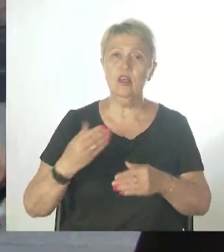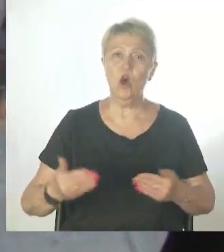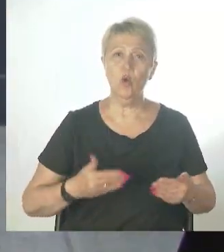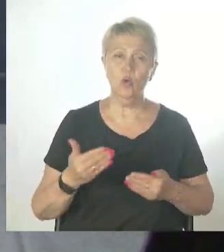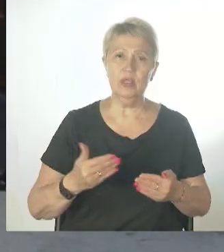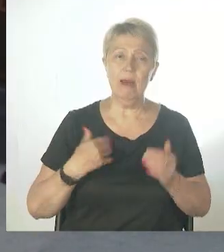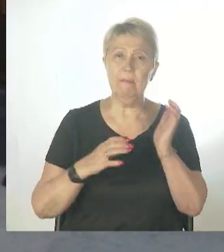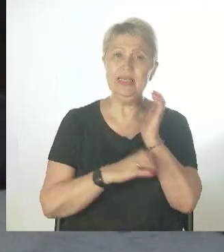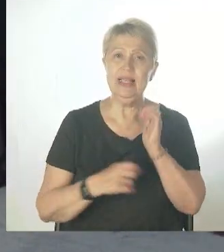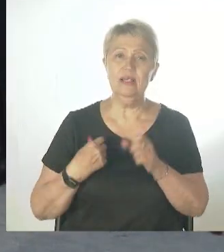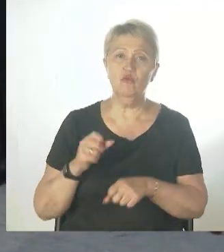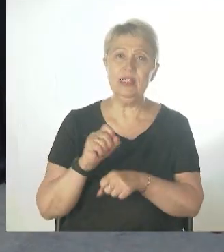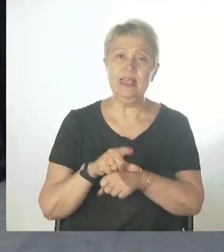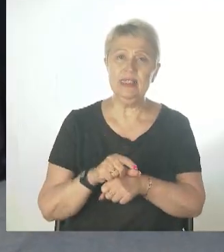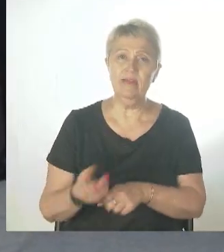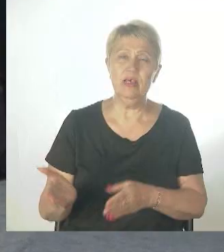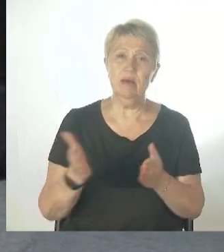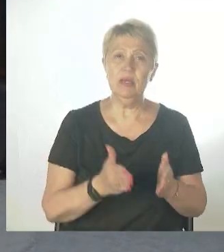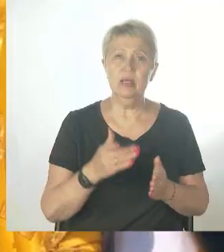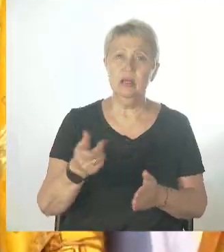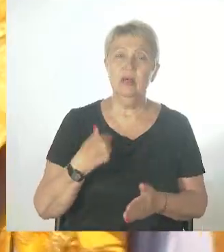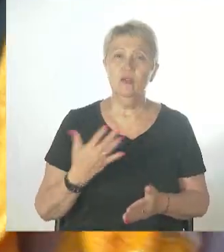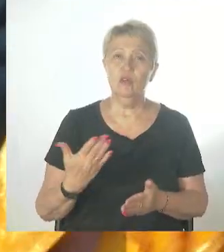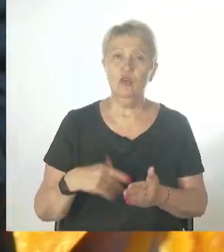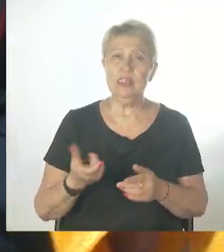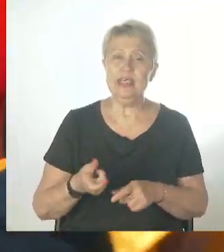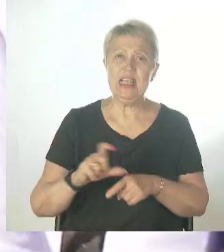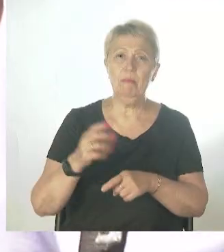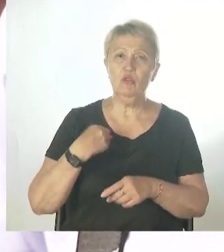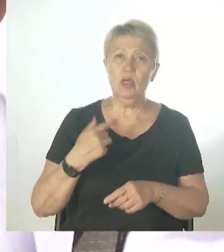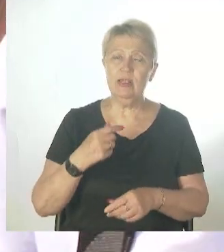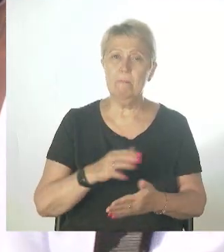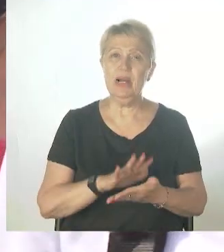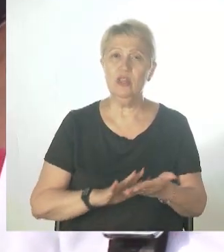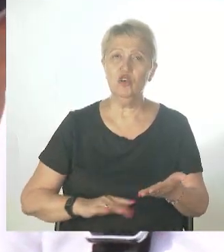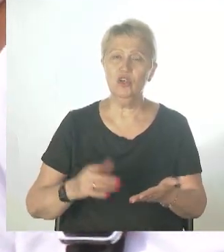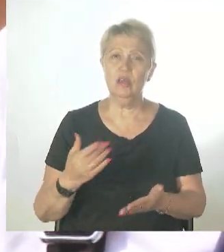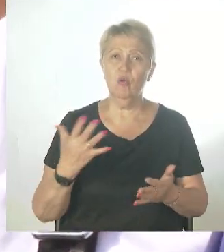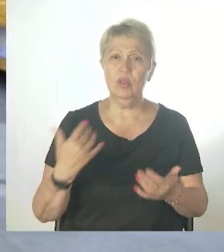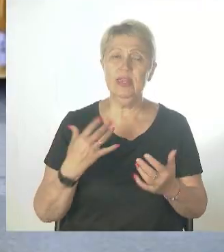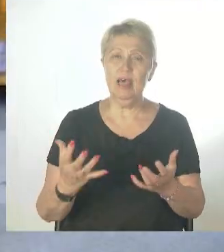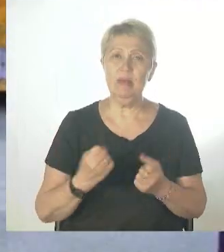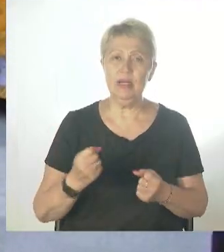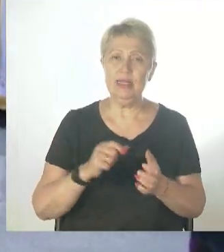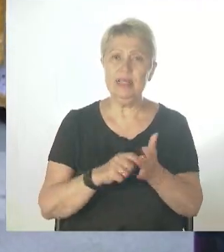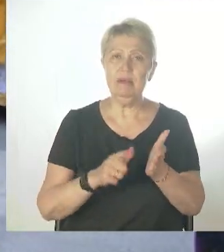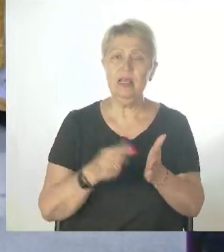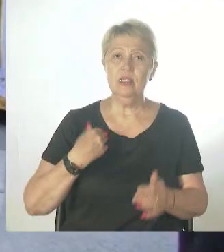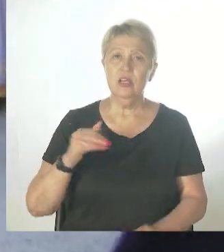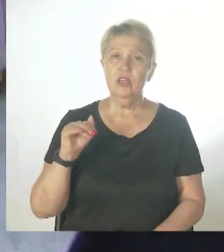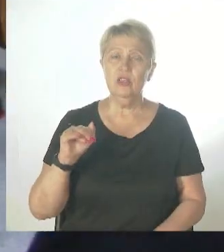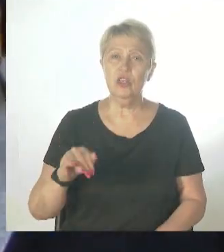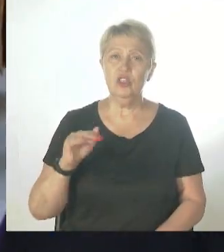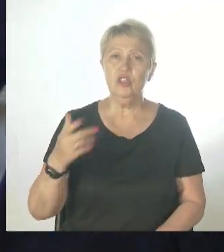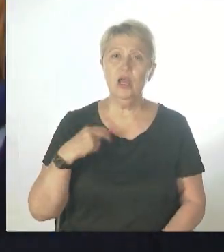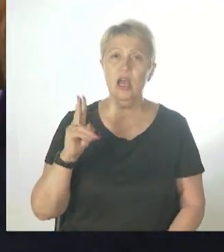доставлены в Хабаровск, является самым продолжительным. Он вбирает в себя маршрут в 17 тысяч километров.